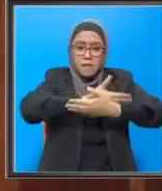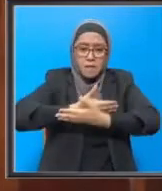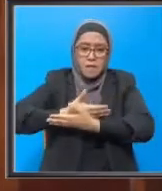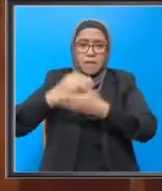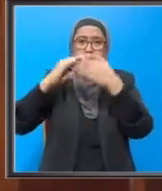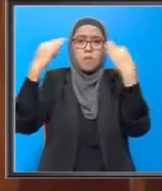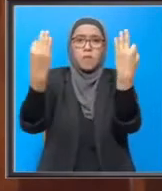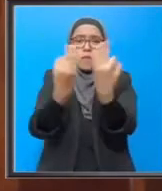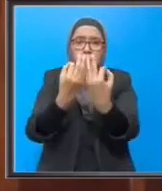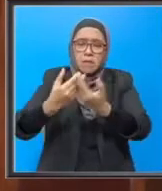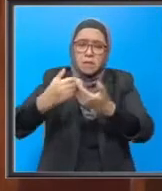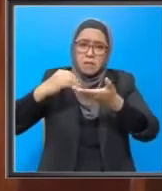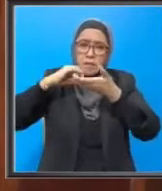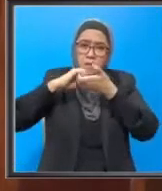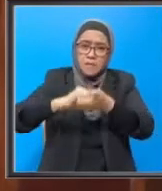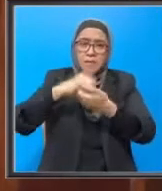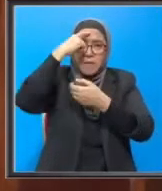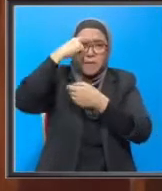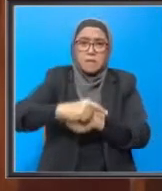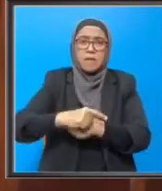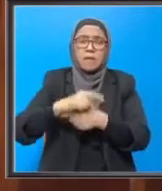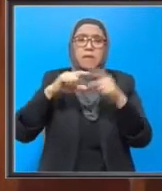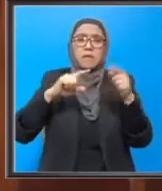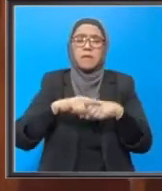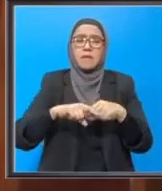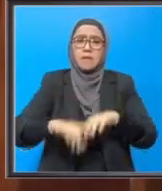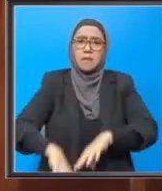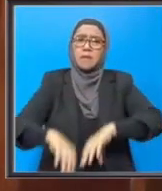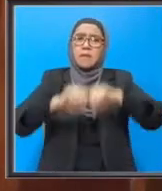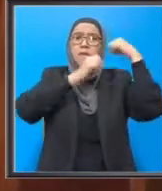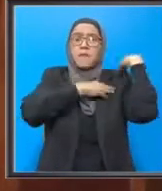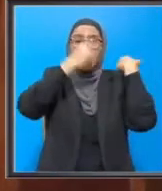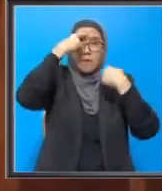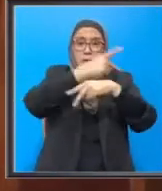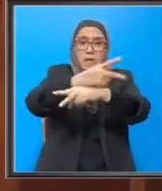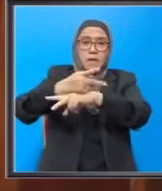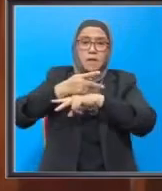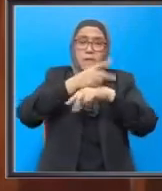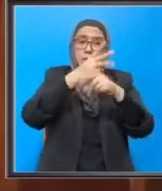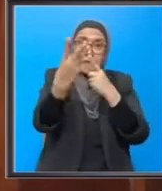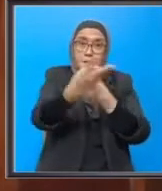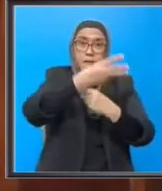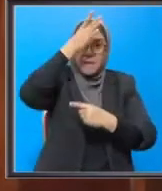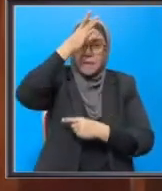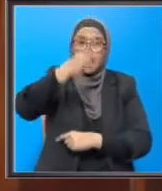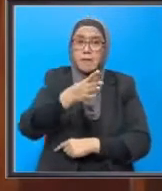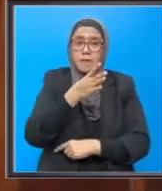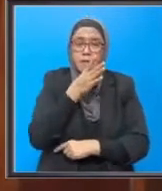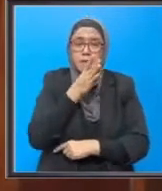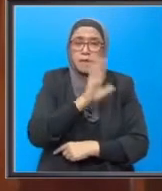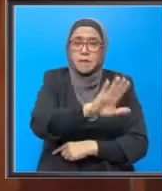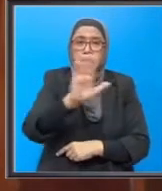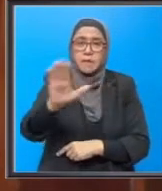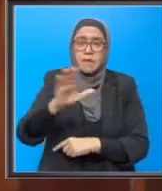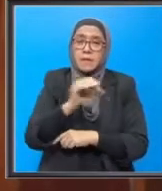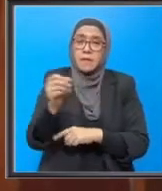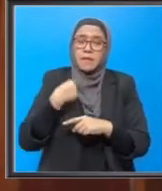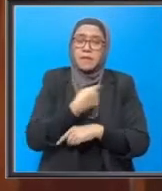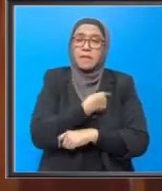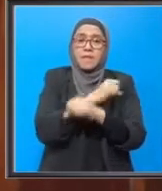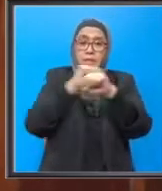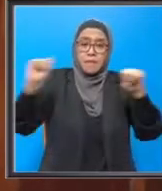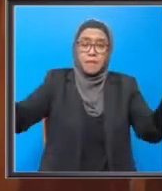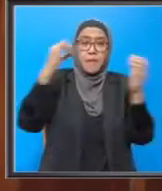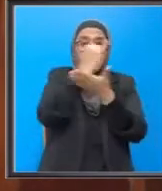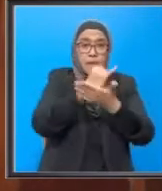berat terutama dalam memelihara kebajikan Ibu bakpo mereka jadi dalam masjid pada itu kita menyediakan berbagai